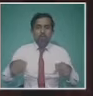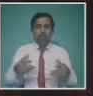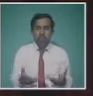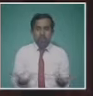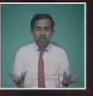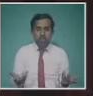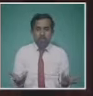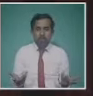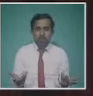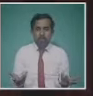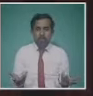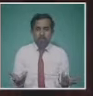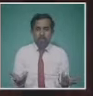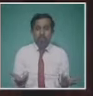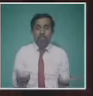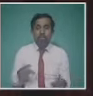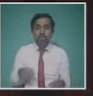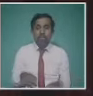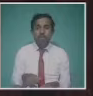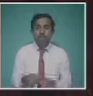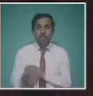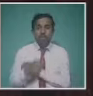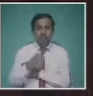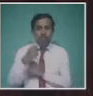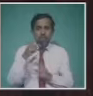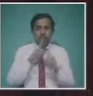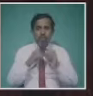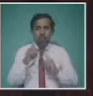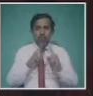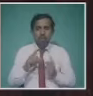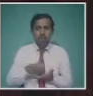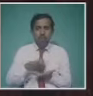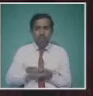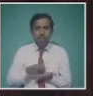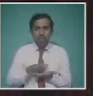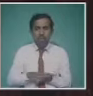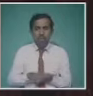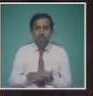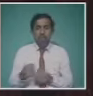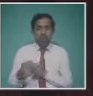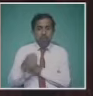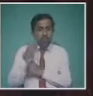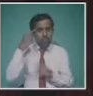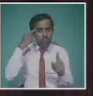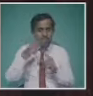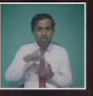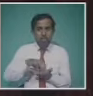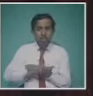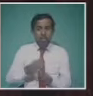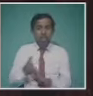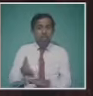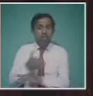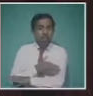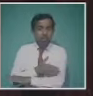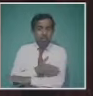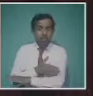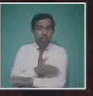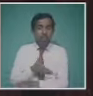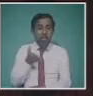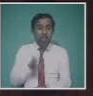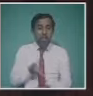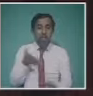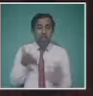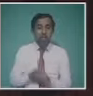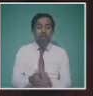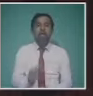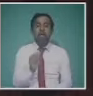විදියක් නැහැ ඒක නිසා අද ඵලය ගැන කතා කරමින් අපි තීන්දුව ගන්න යනවා ඵලය ගැන කතා කරලා තීන්දුව ගන්න ඉස්සෙල්ලා මේ සිදුවීම් වලට ඇතු